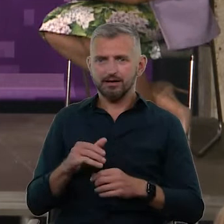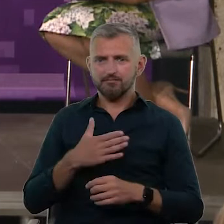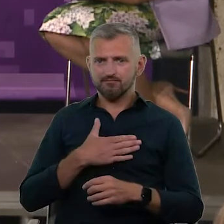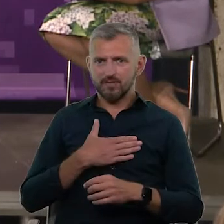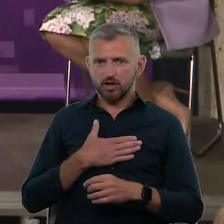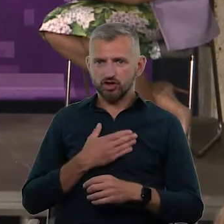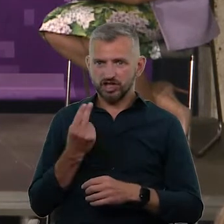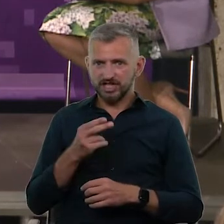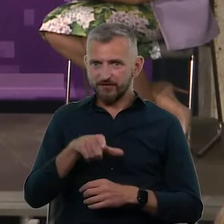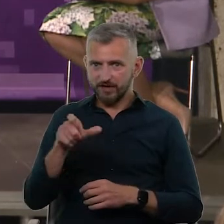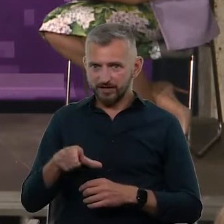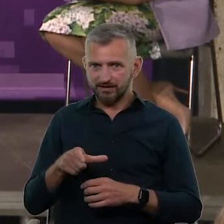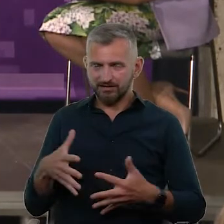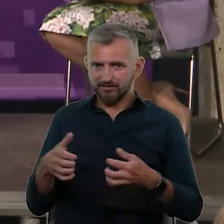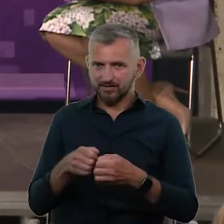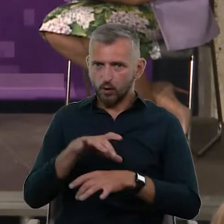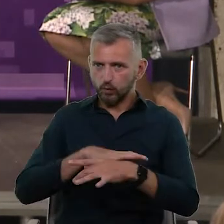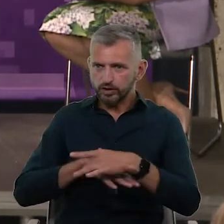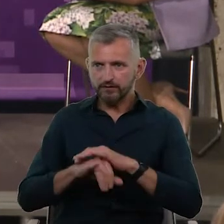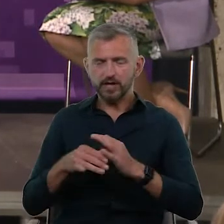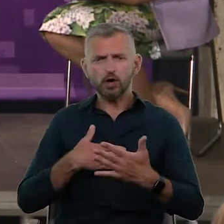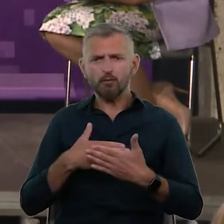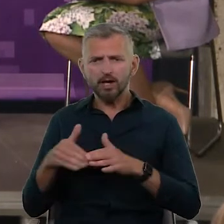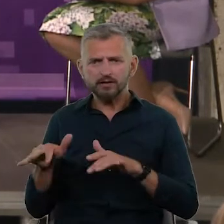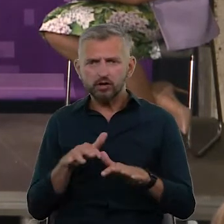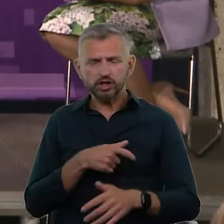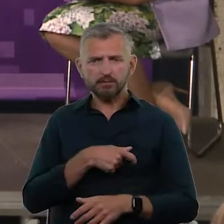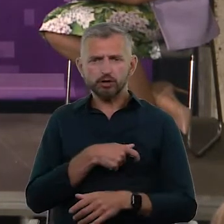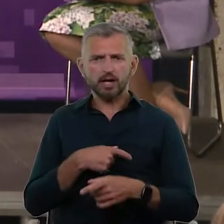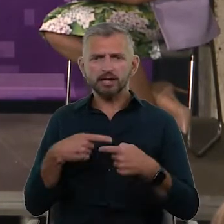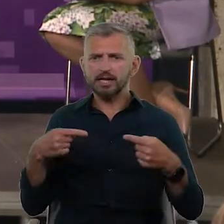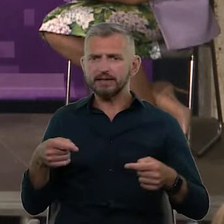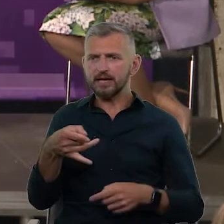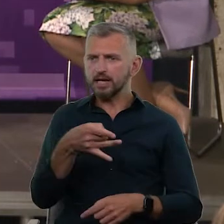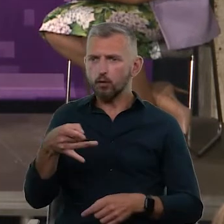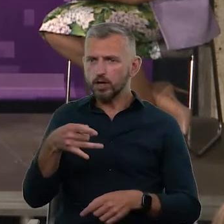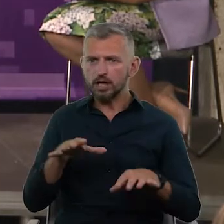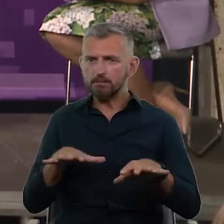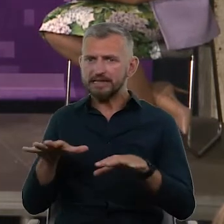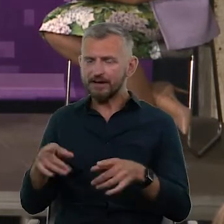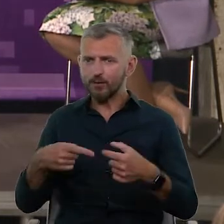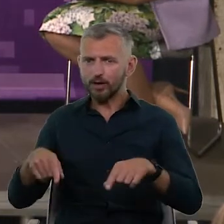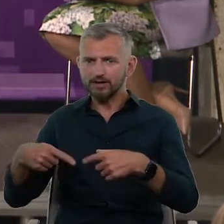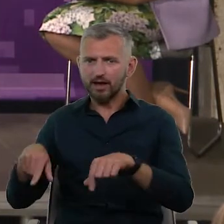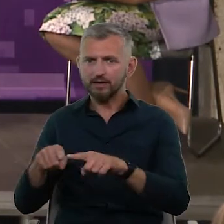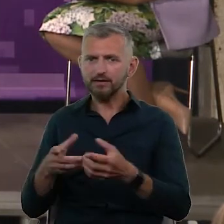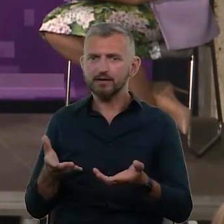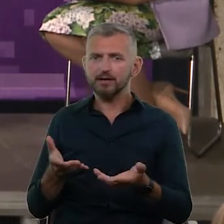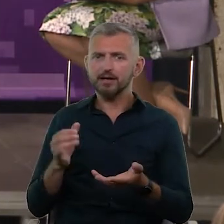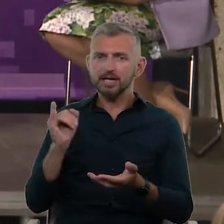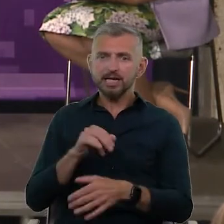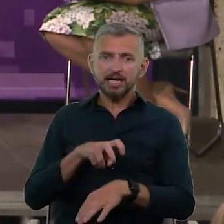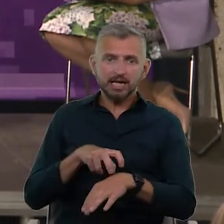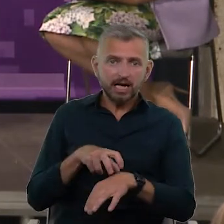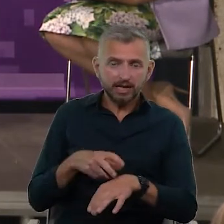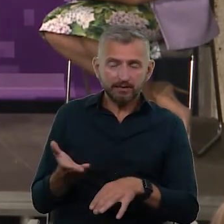цивільних, а це і громадські діячки, і депутатки різних регіональних місцевих організацій, і лікарі,